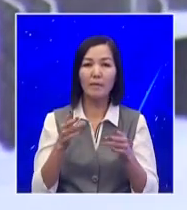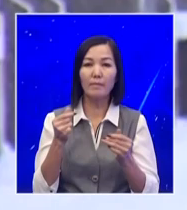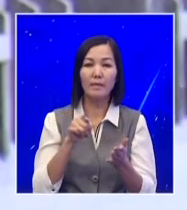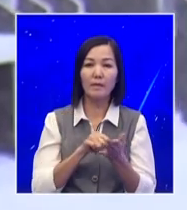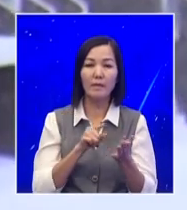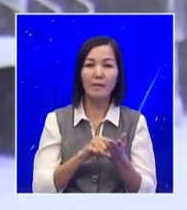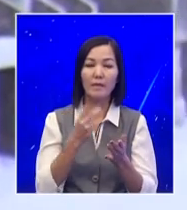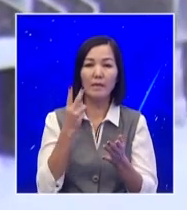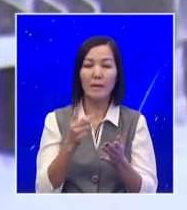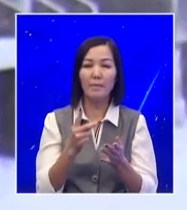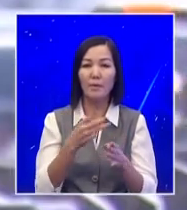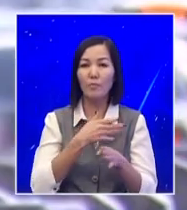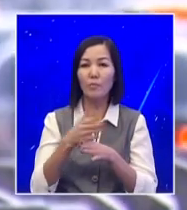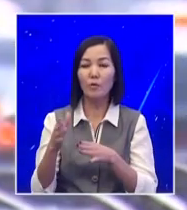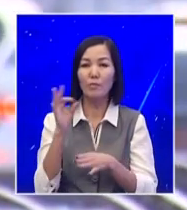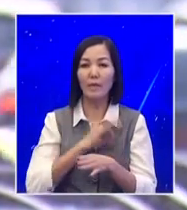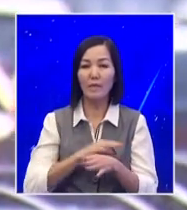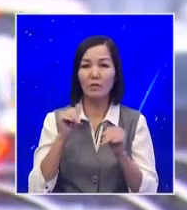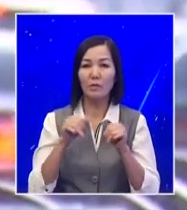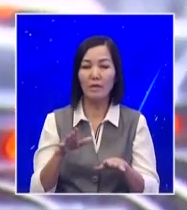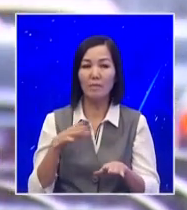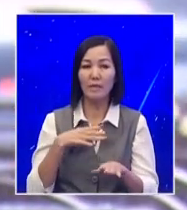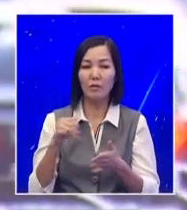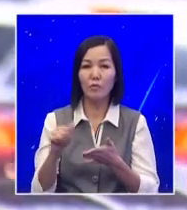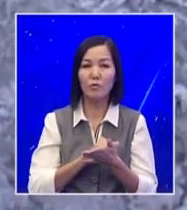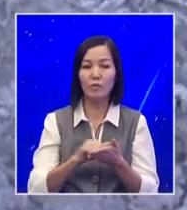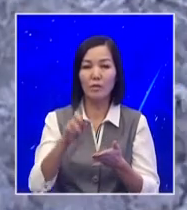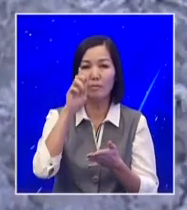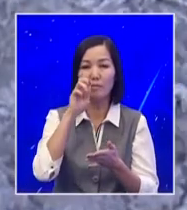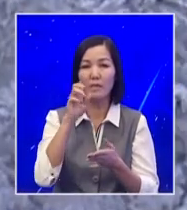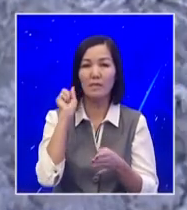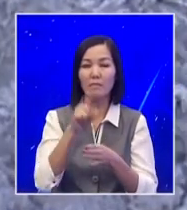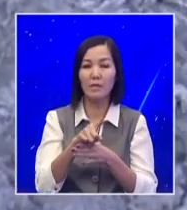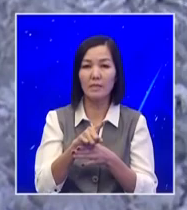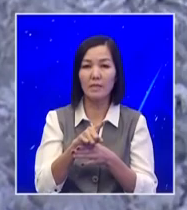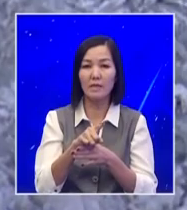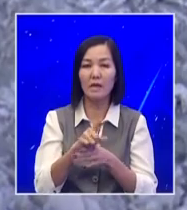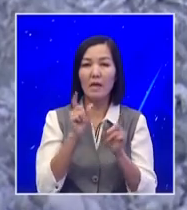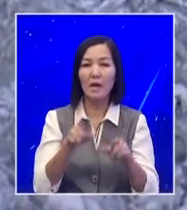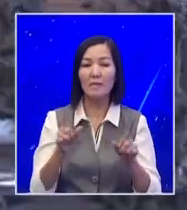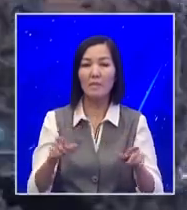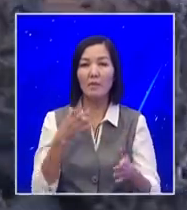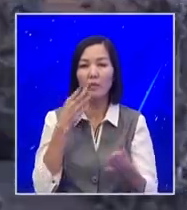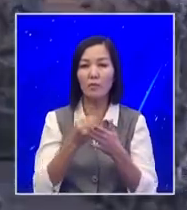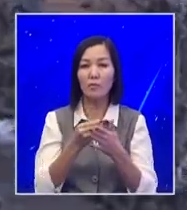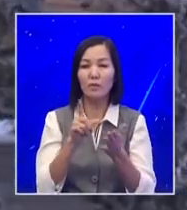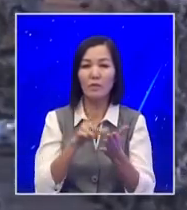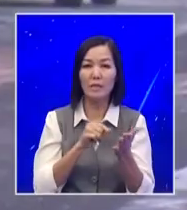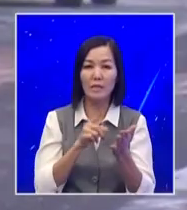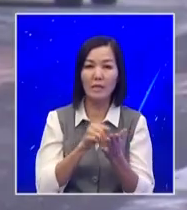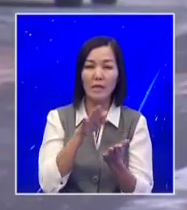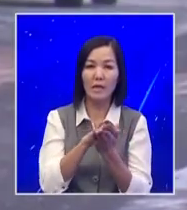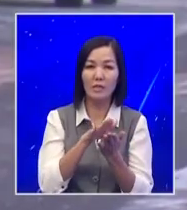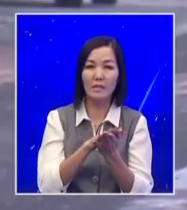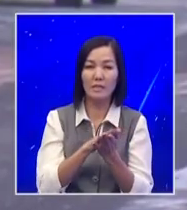бөлігін пайдалануға қатысты заңды қабылдады. Құжат аясында мемлекет басшысының тапсырмасымен азаматтардың өз зейнетақы жинағының бір